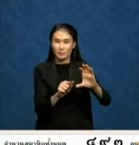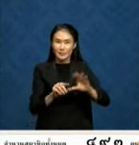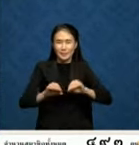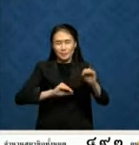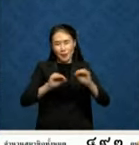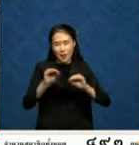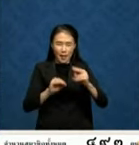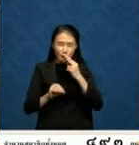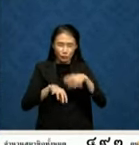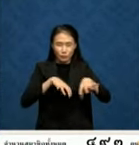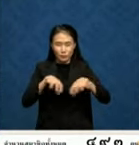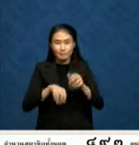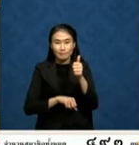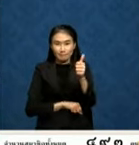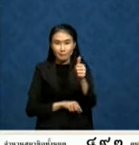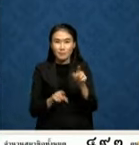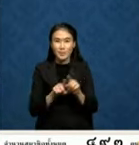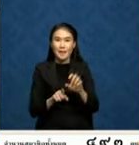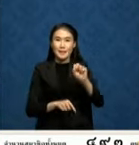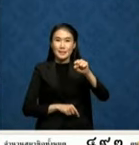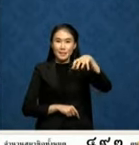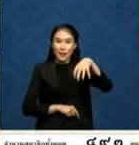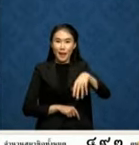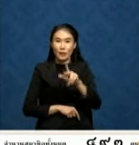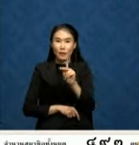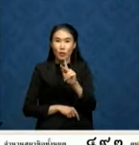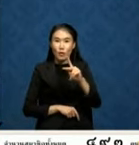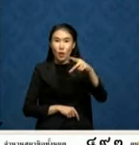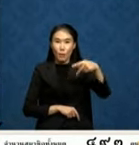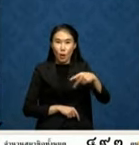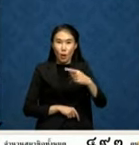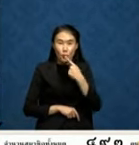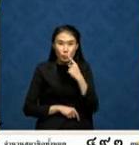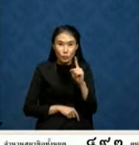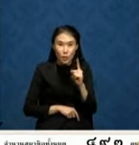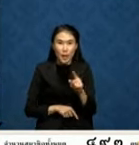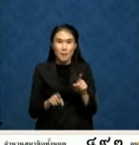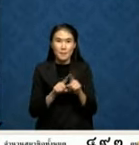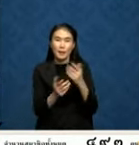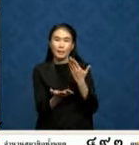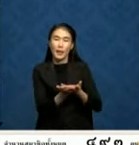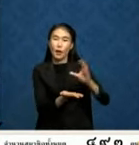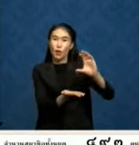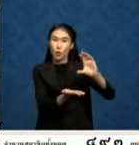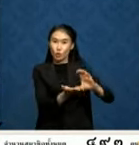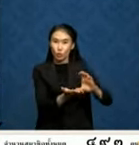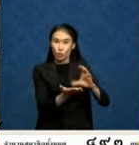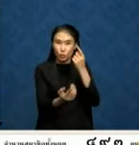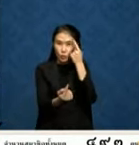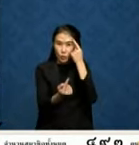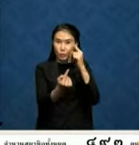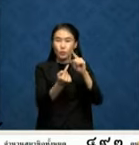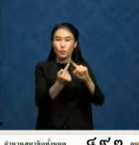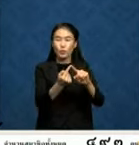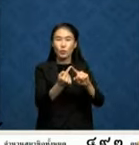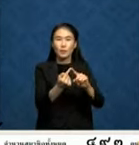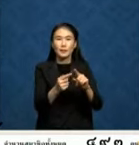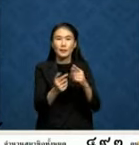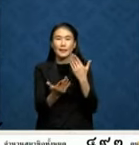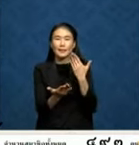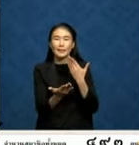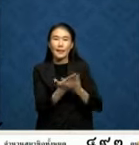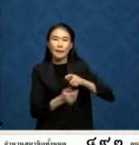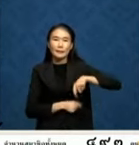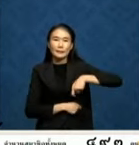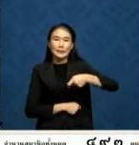สำนักงานกกพ.ได้จัดเก็บเงินนำส่งเข้ากองทุนและจัดสรรตามวัตถุประสงค์การใช้จ่ายเงินกอง